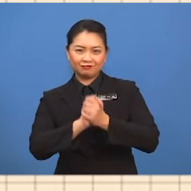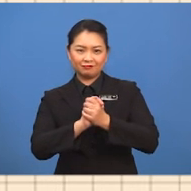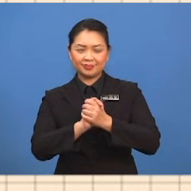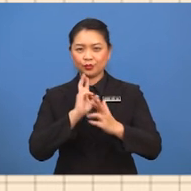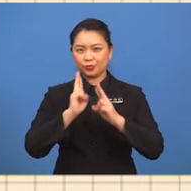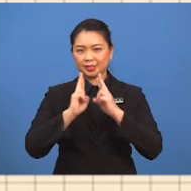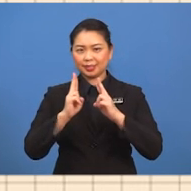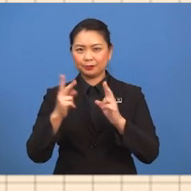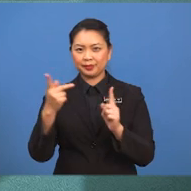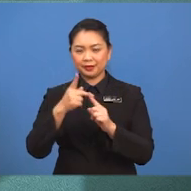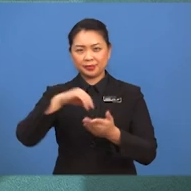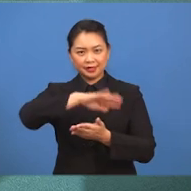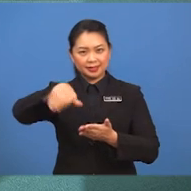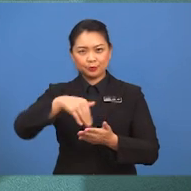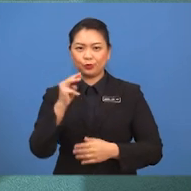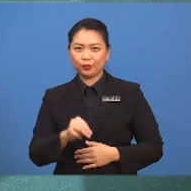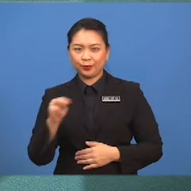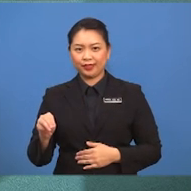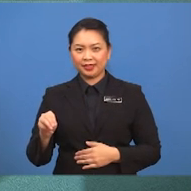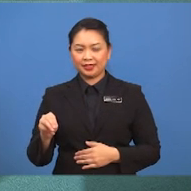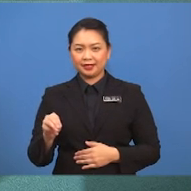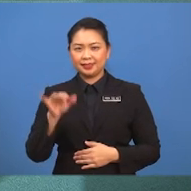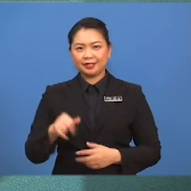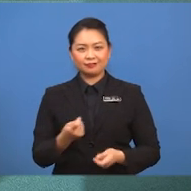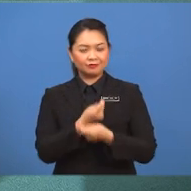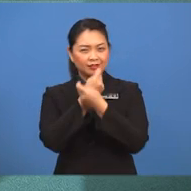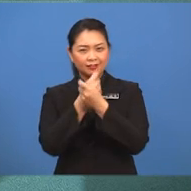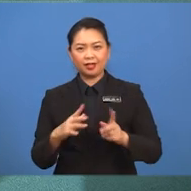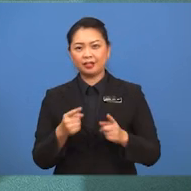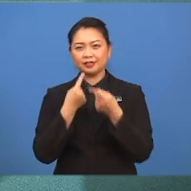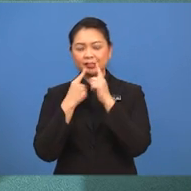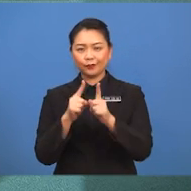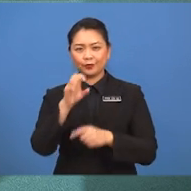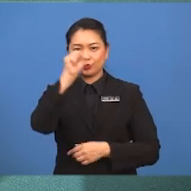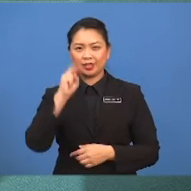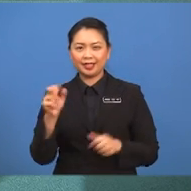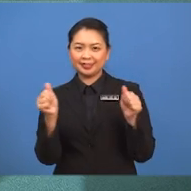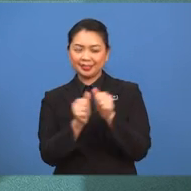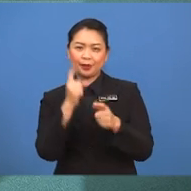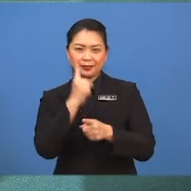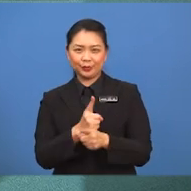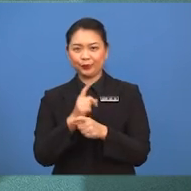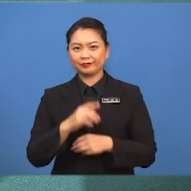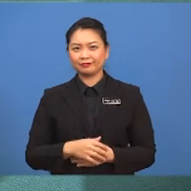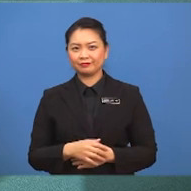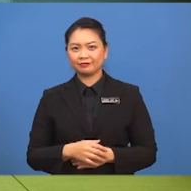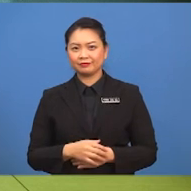Syabas diucapkan kepada semua murid yang telah menjawab soalan dengan